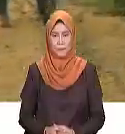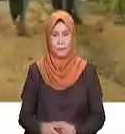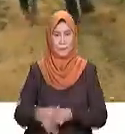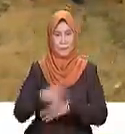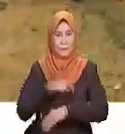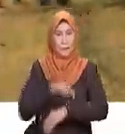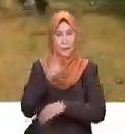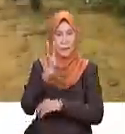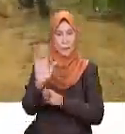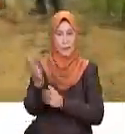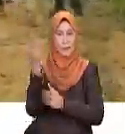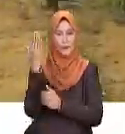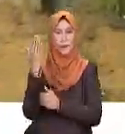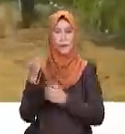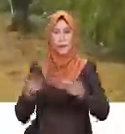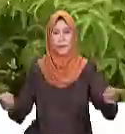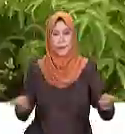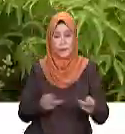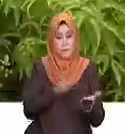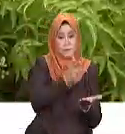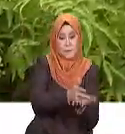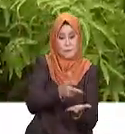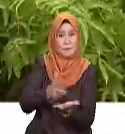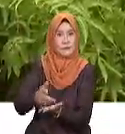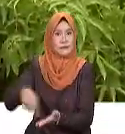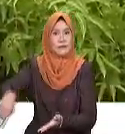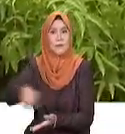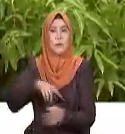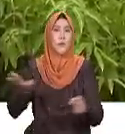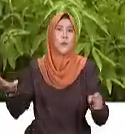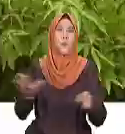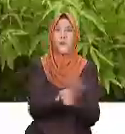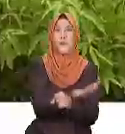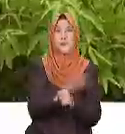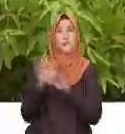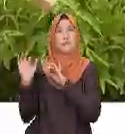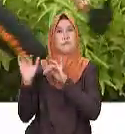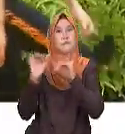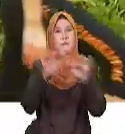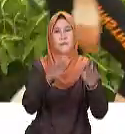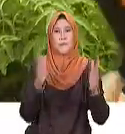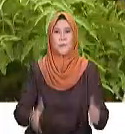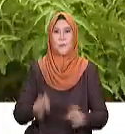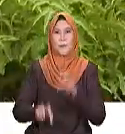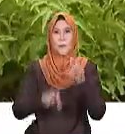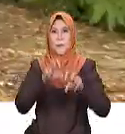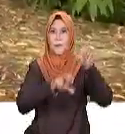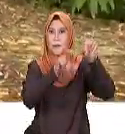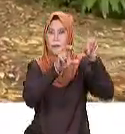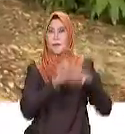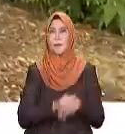Seawal 7 pagi, kawasan parkir dan kaki bukit ini mula dipenuhi para pendaki. Dengan jarak